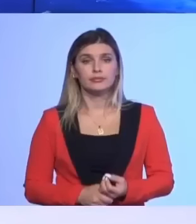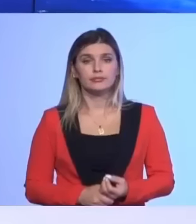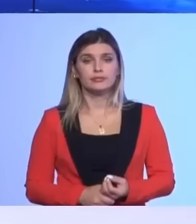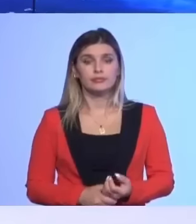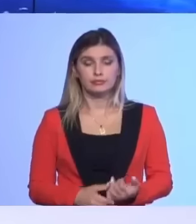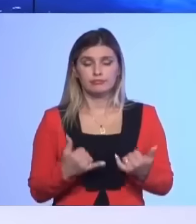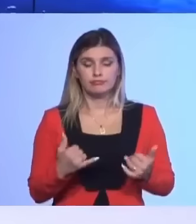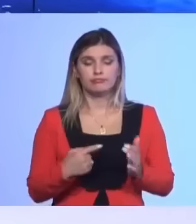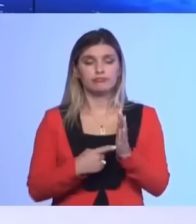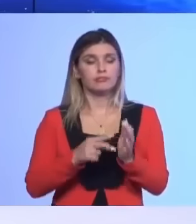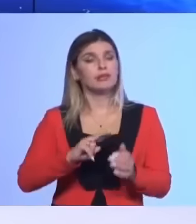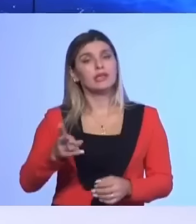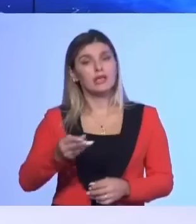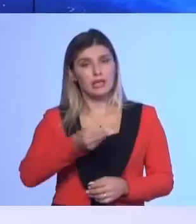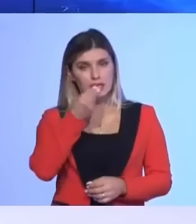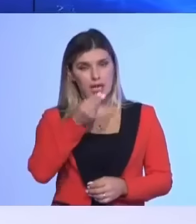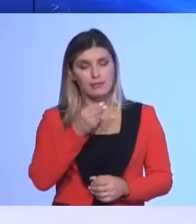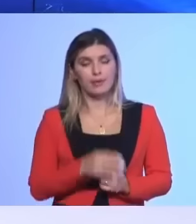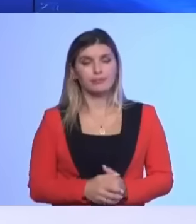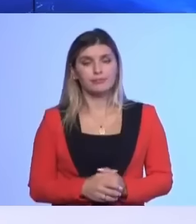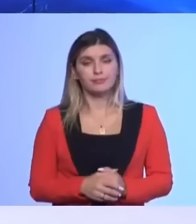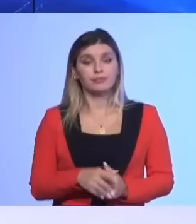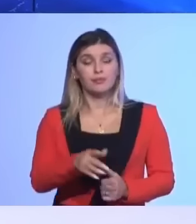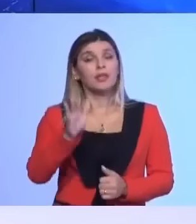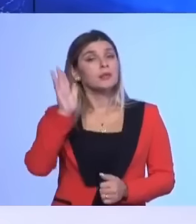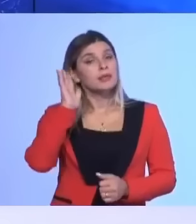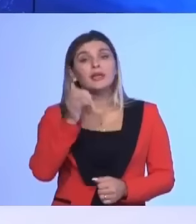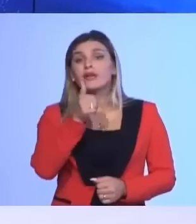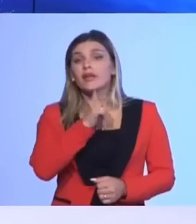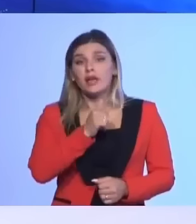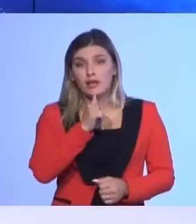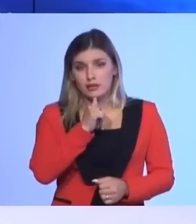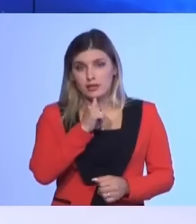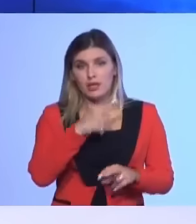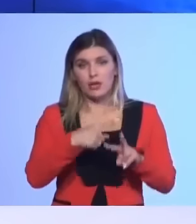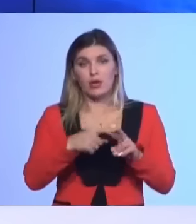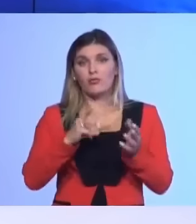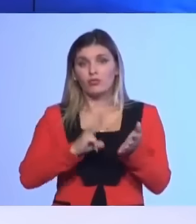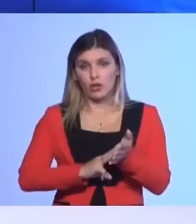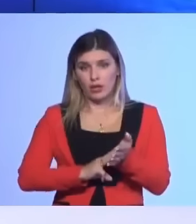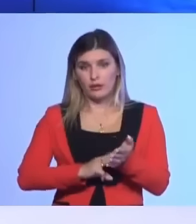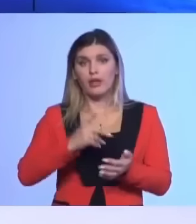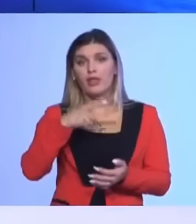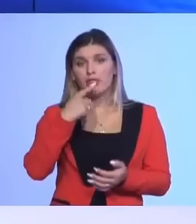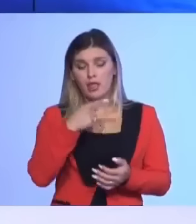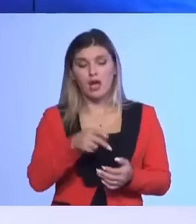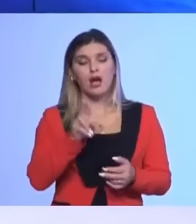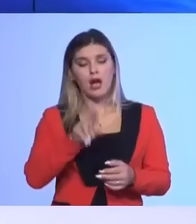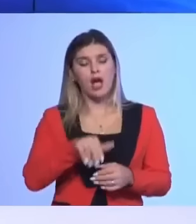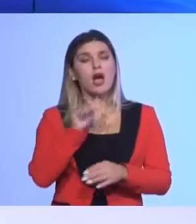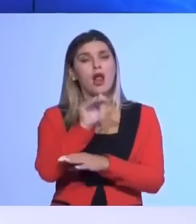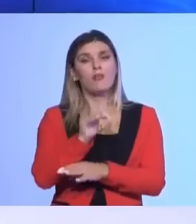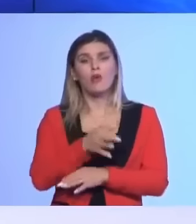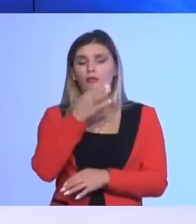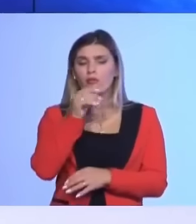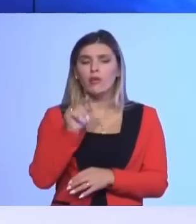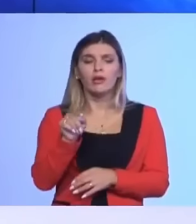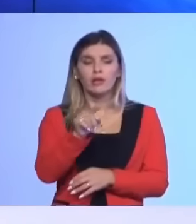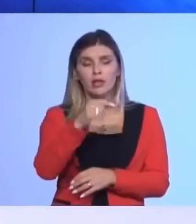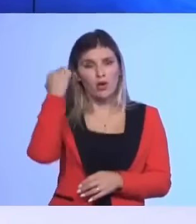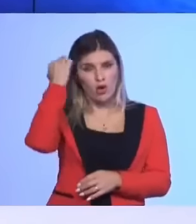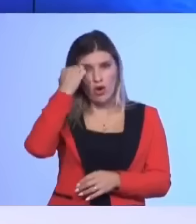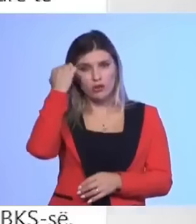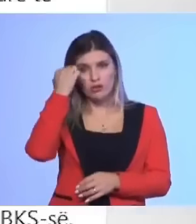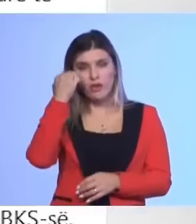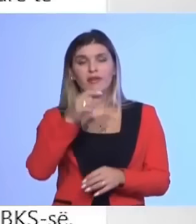Ju apërcjell tani të tjera zhvillime të ditës. Ministri i Financave Ekuran Murati ka deklaruar se ka raportime që disa punonjës të Byrosë Kosovare